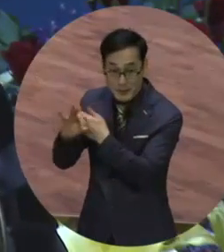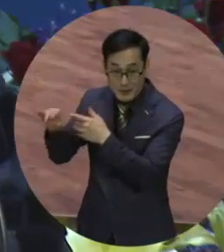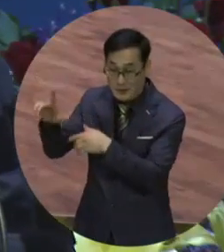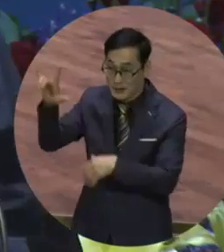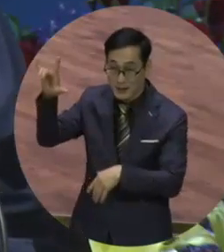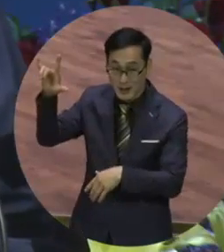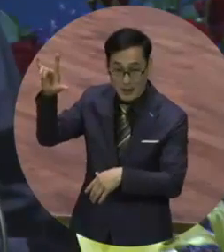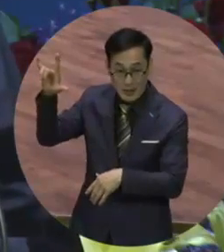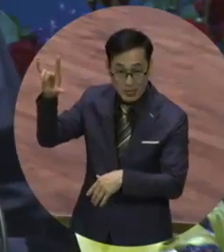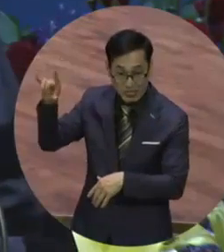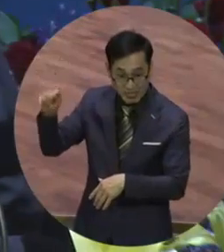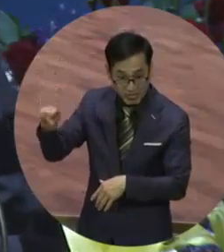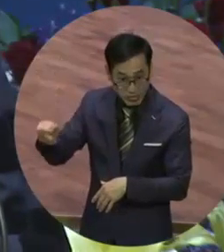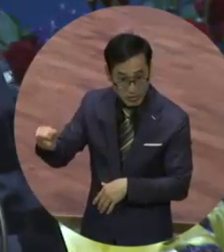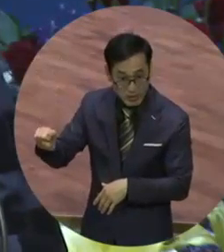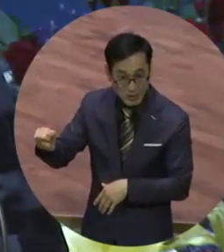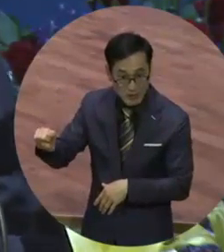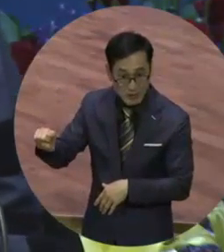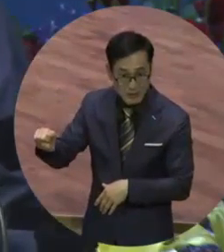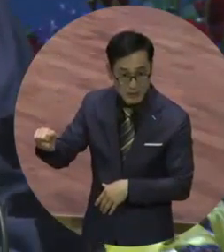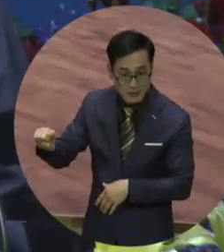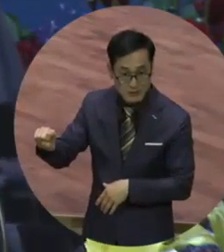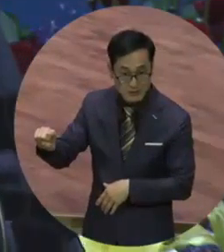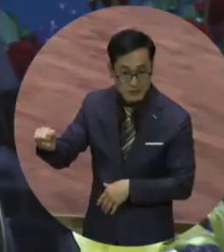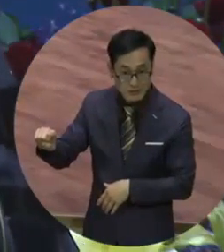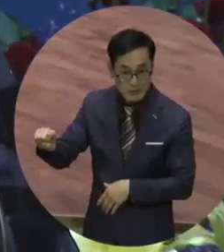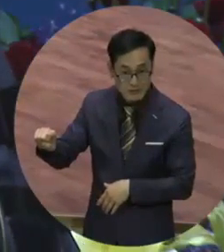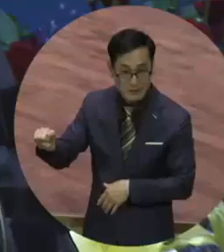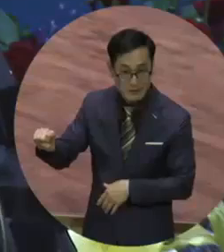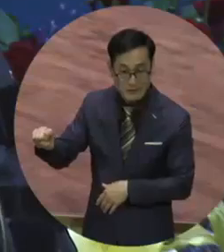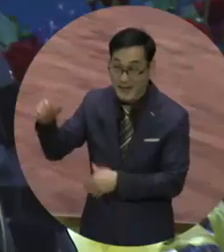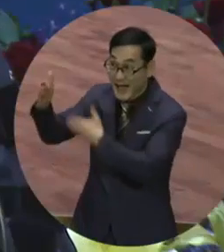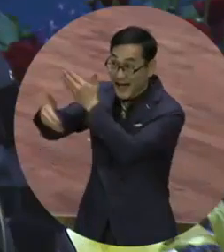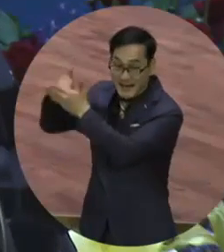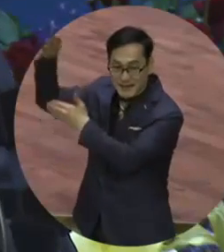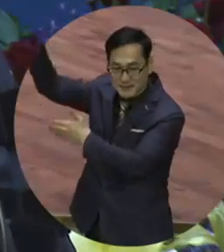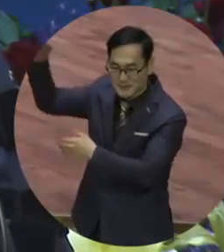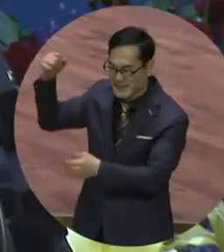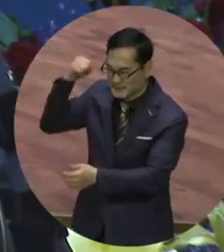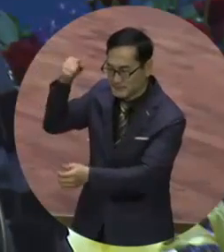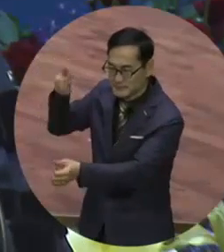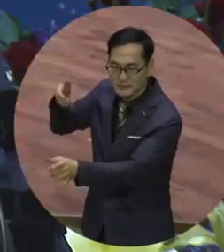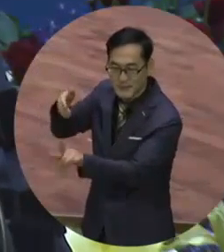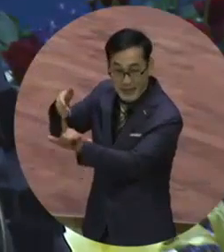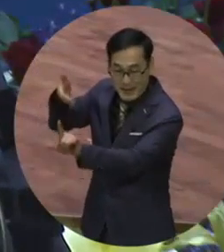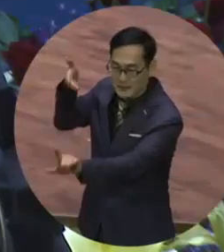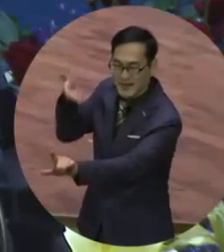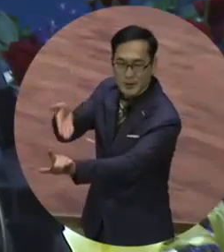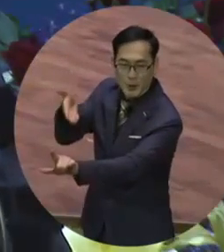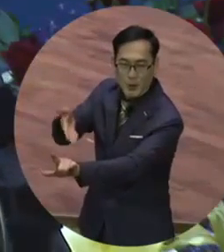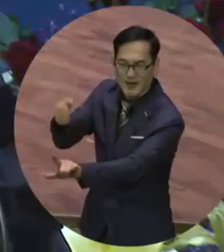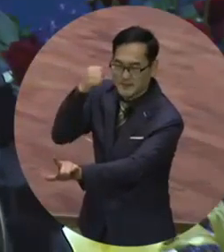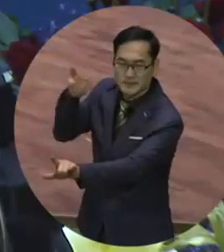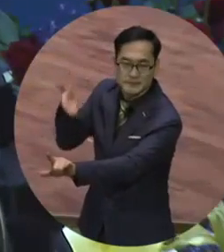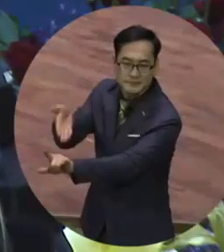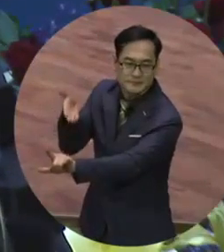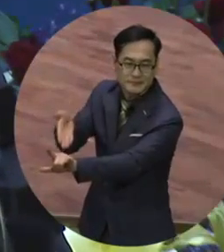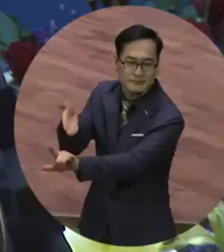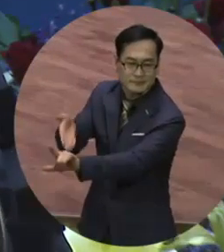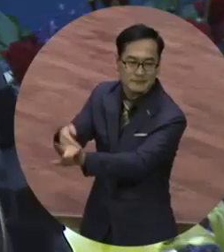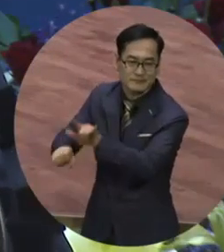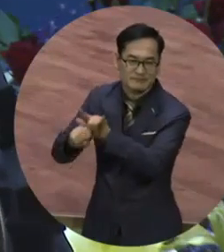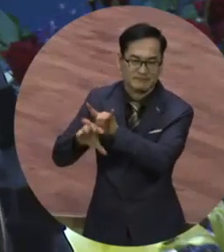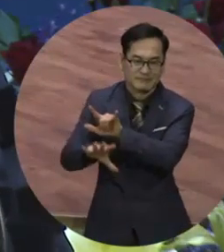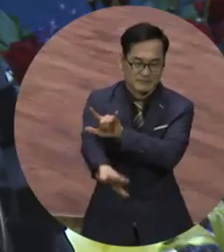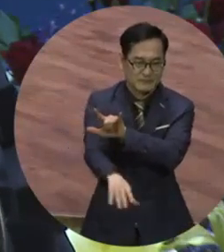날이에요. 공급해 주다가 종말이 옵니다. 딱 끊어보면 저 태양은 새까맣게 된다고 성경에